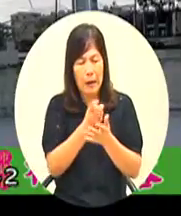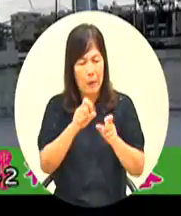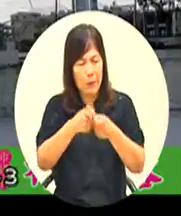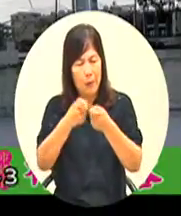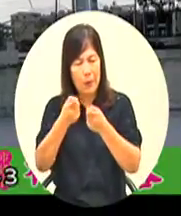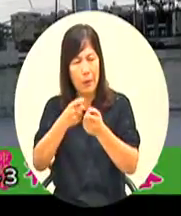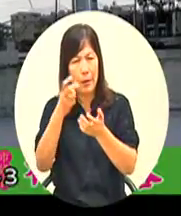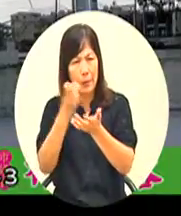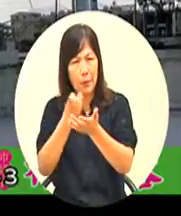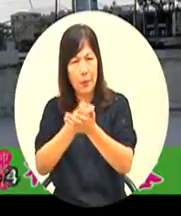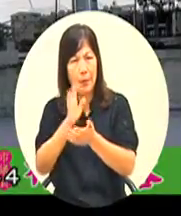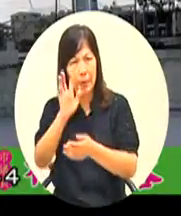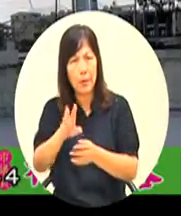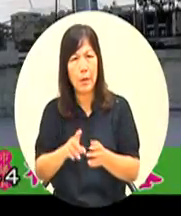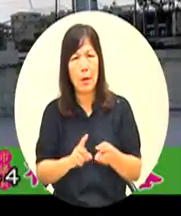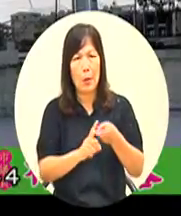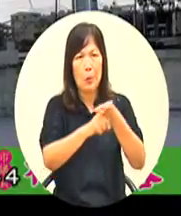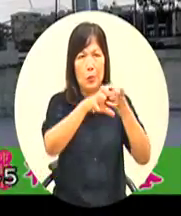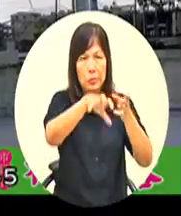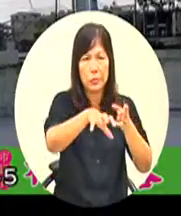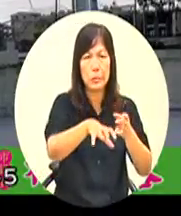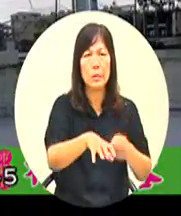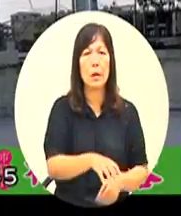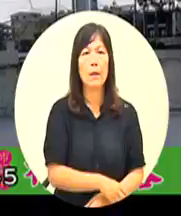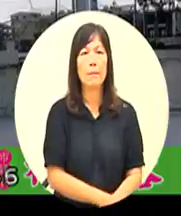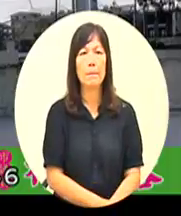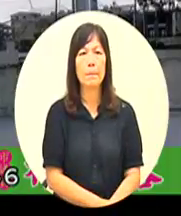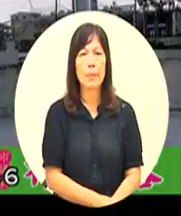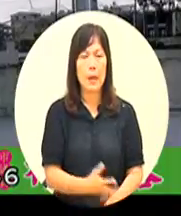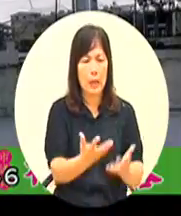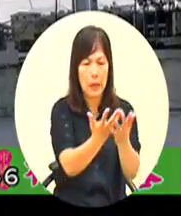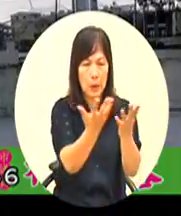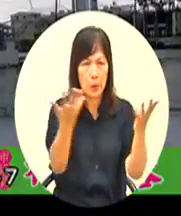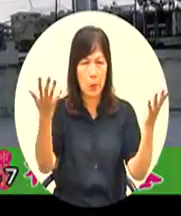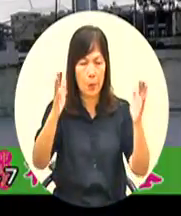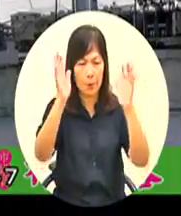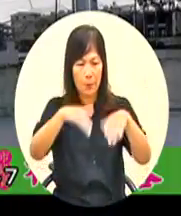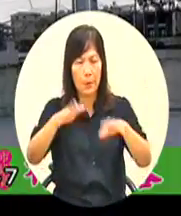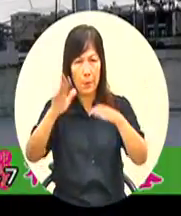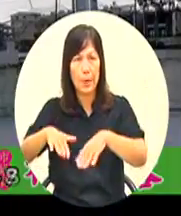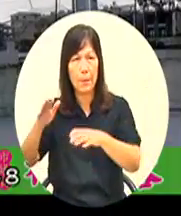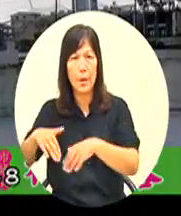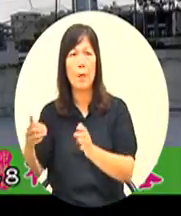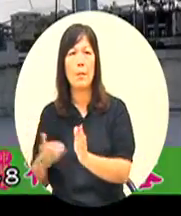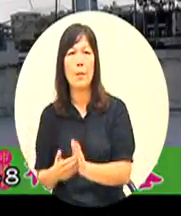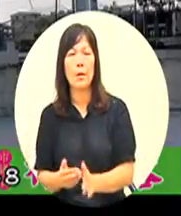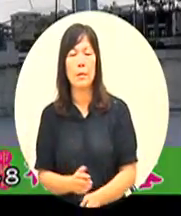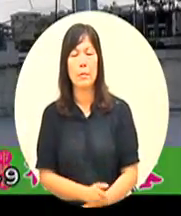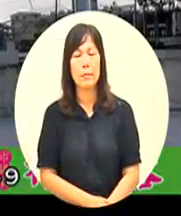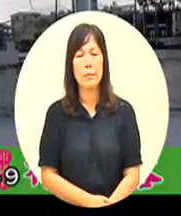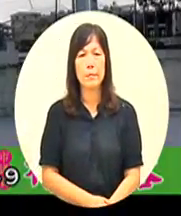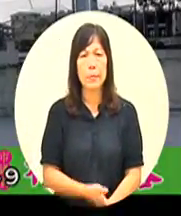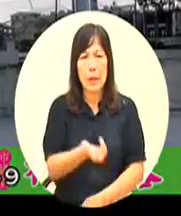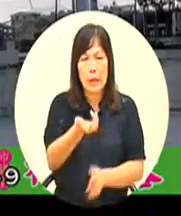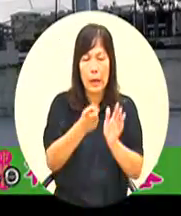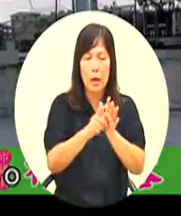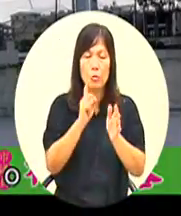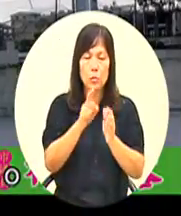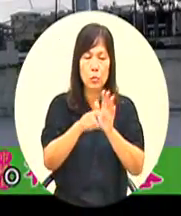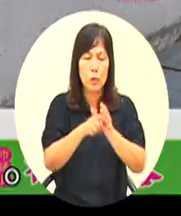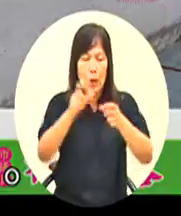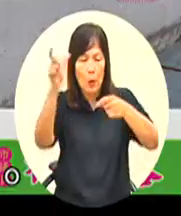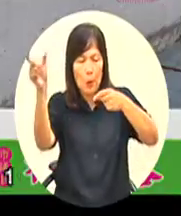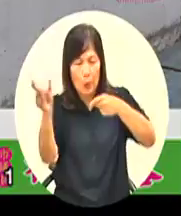整个主场哦都围篱都倒塌了。刚刚我呈现的是过去还没有